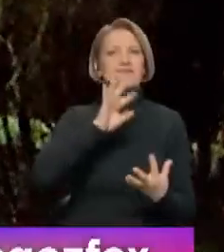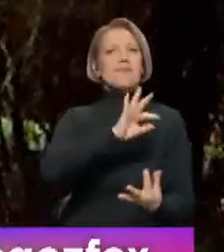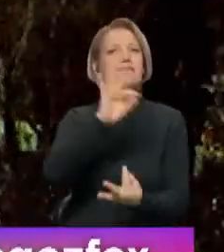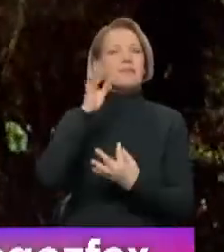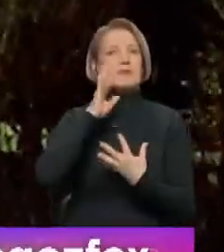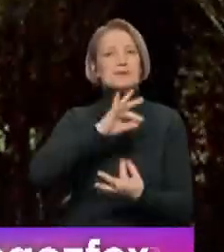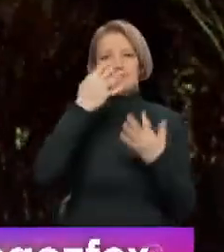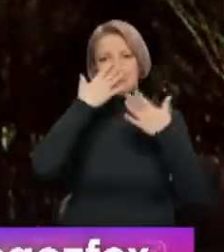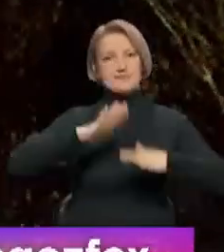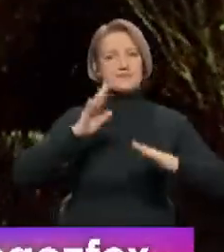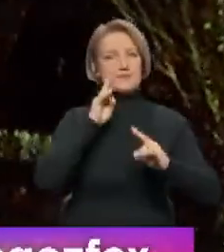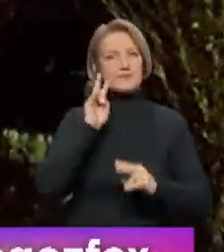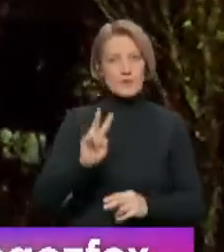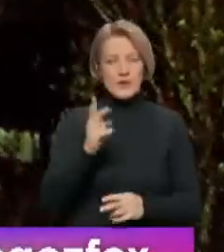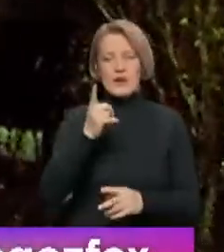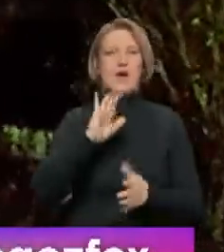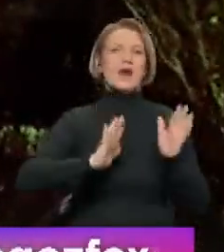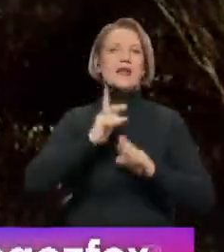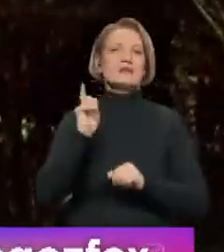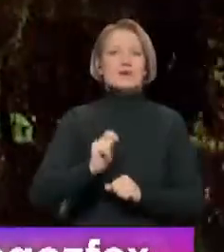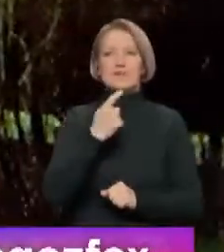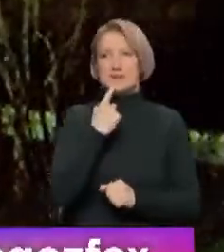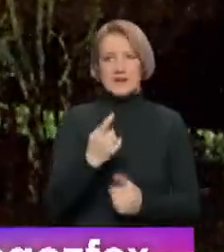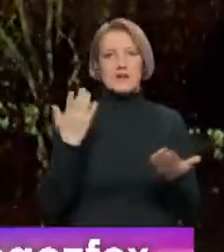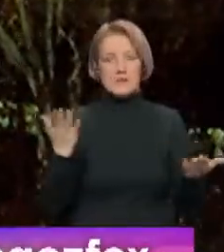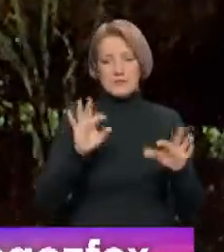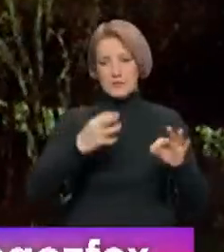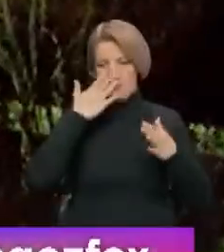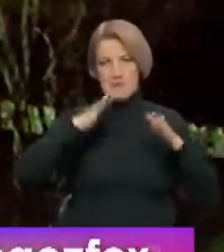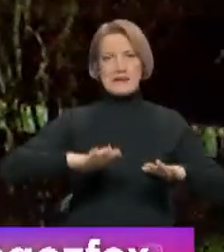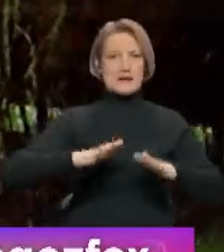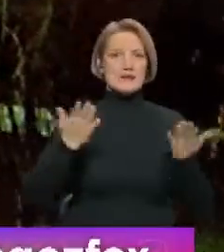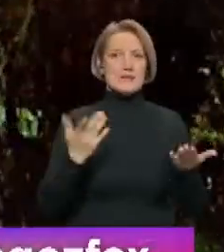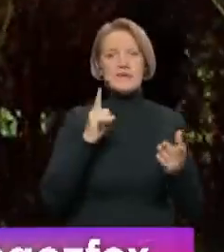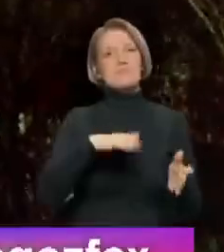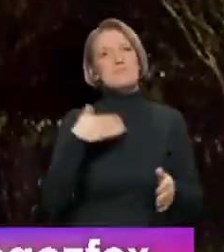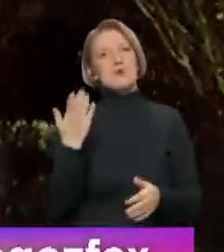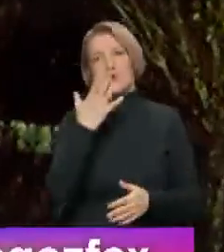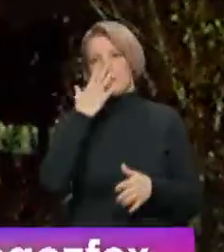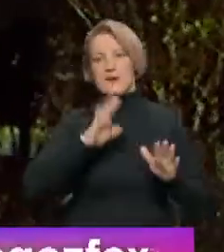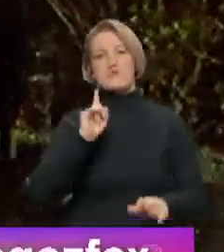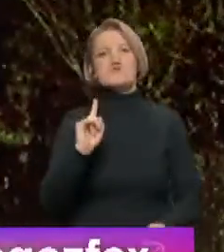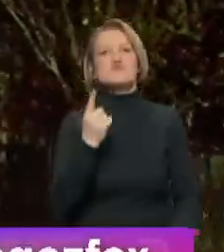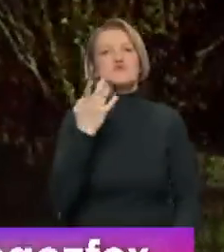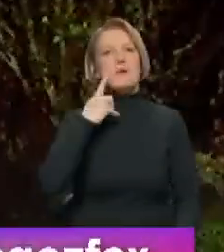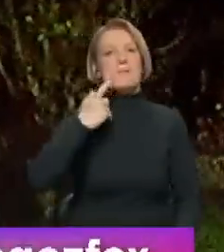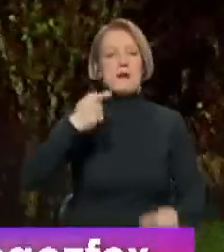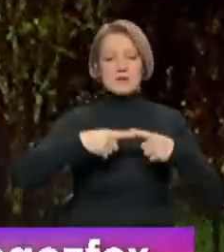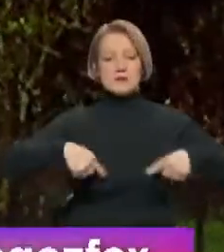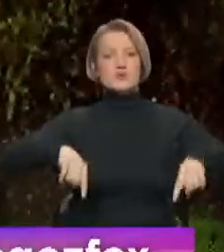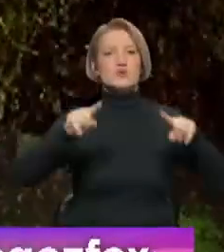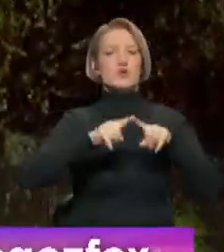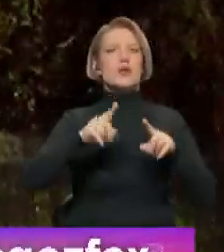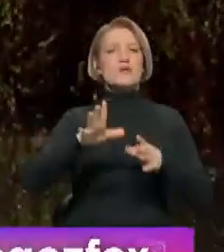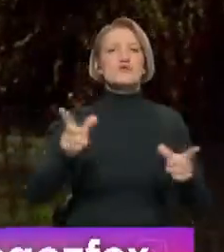insanların beklentisine göre bir hareket ediverelim denilir Bugün bir beklenti bir başka beklenti Müjde bakanlar kurulunda